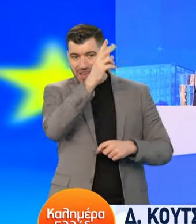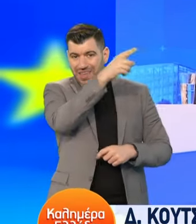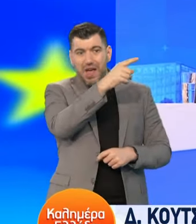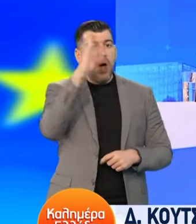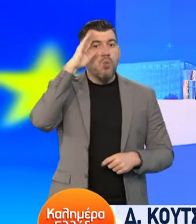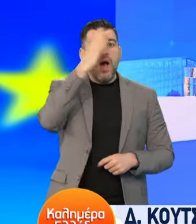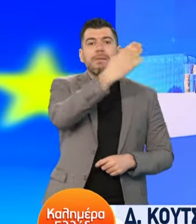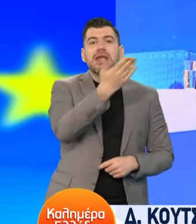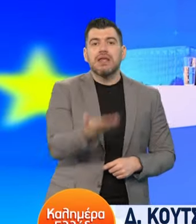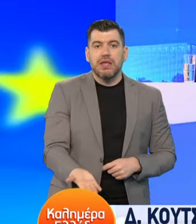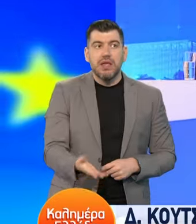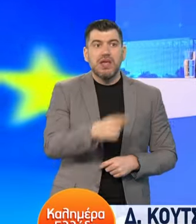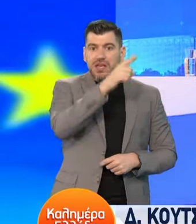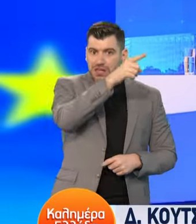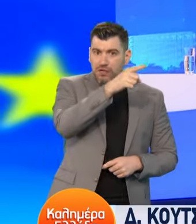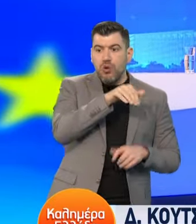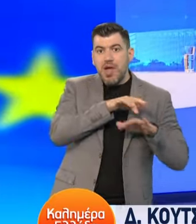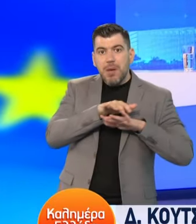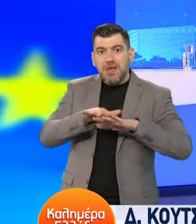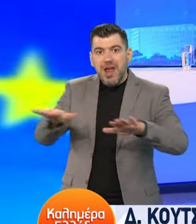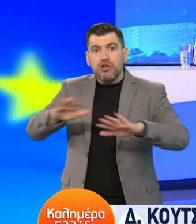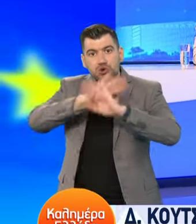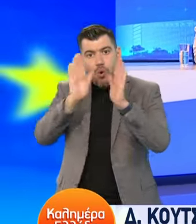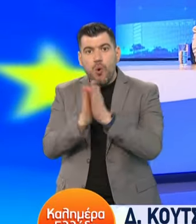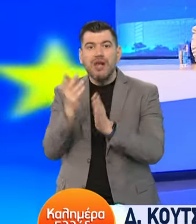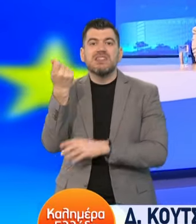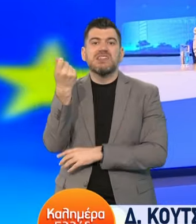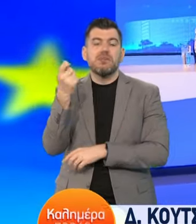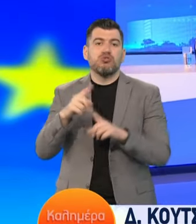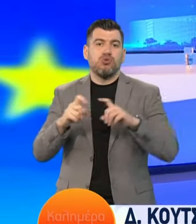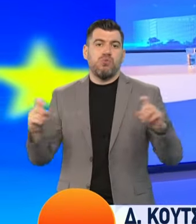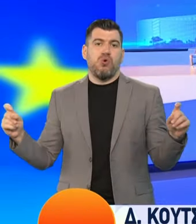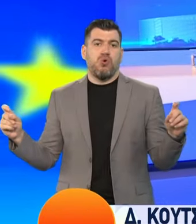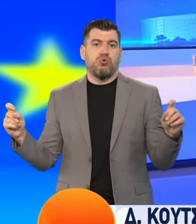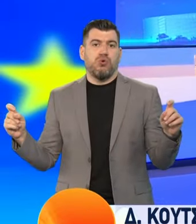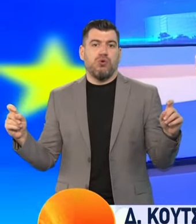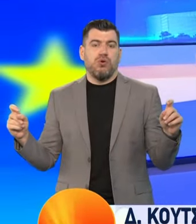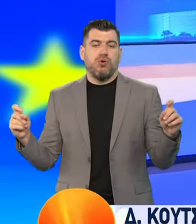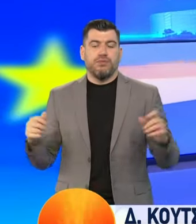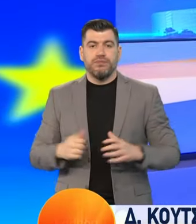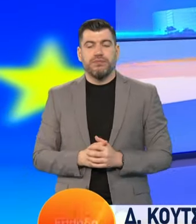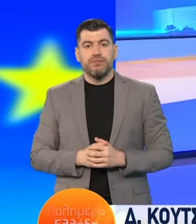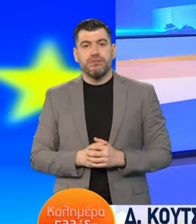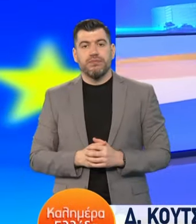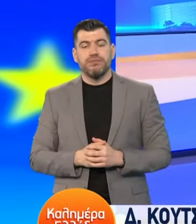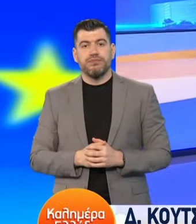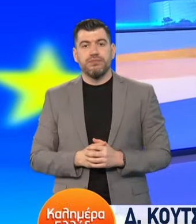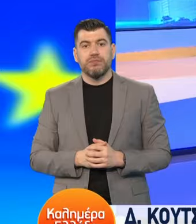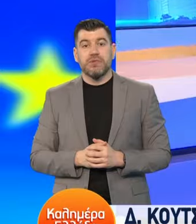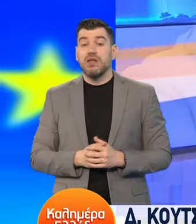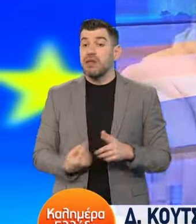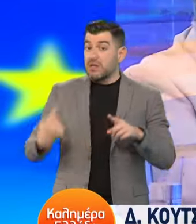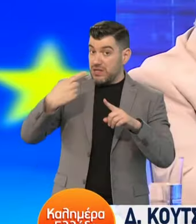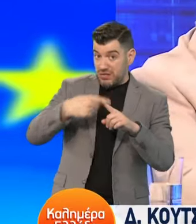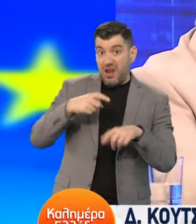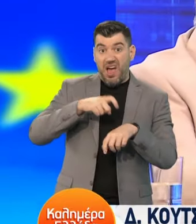στις τιμές των προϊόντων, σε αυτό που έχει να πληρώσει ο Έλληνας εργαζόμενος, η λαϊκή οικογένεια. Το επιχείρημα είναι... Ήρθε και το εμπάρκο στη